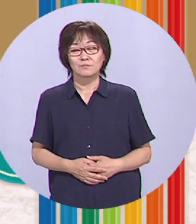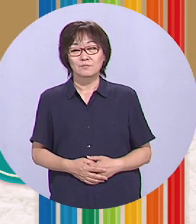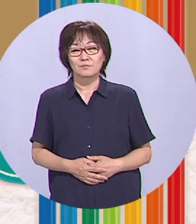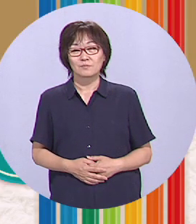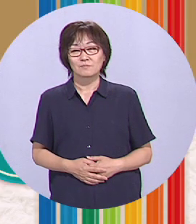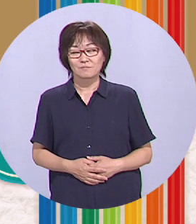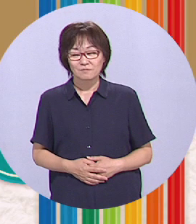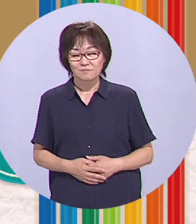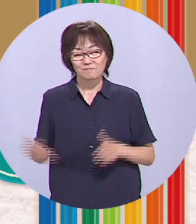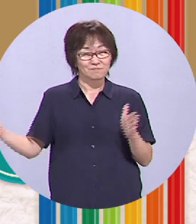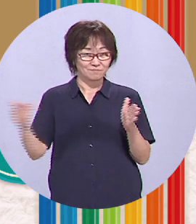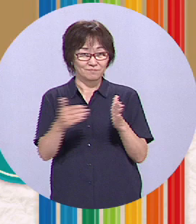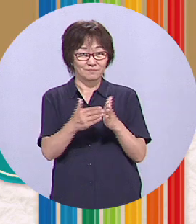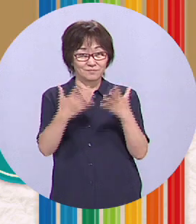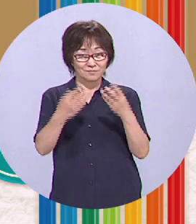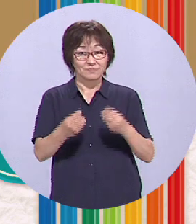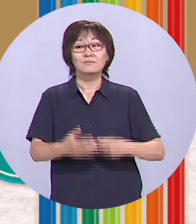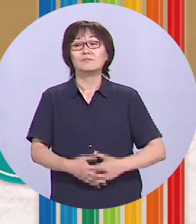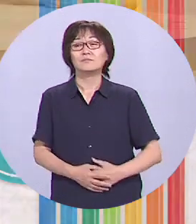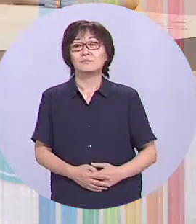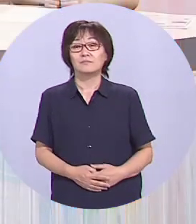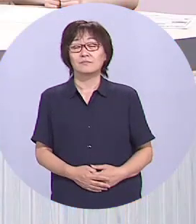以上ウィークリーピックアップでした。